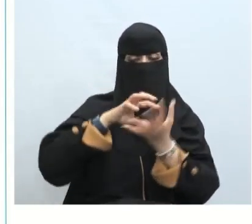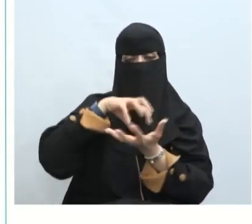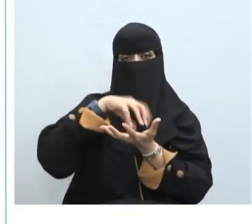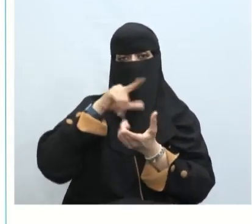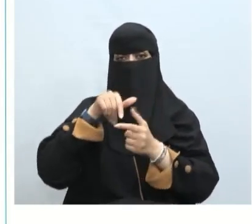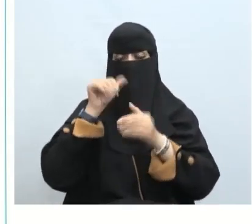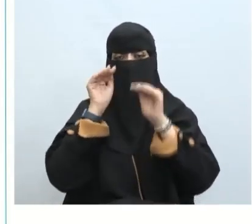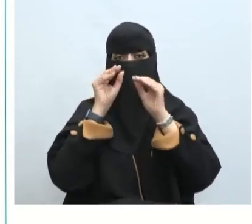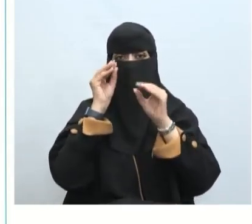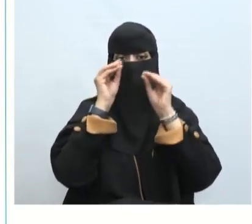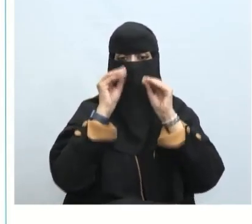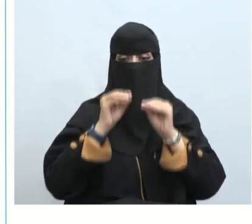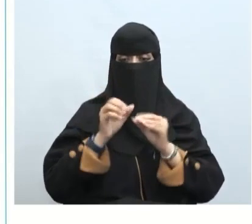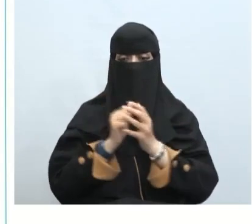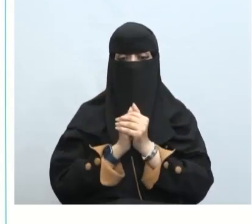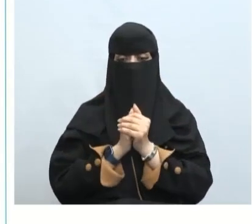والتعليماتها